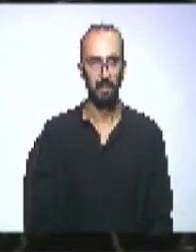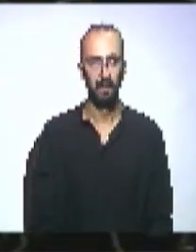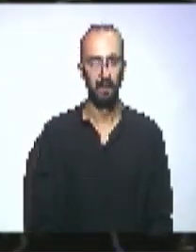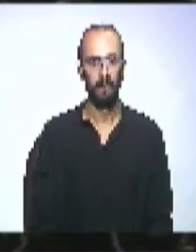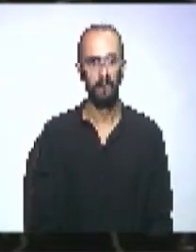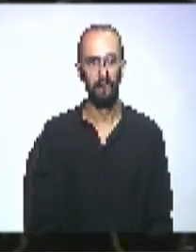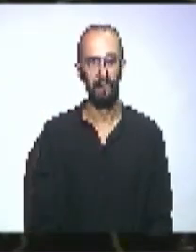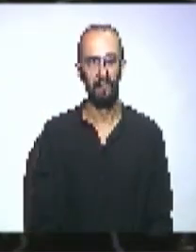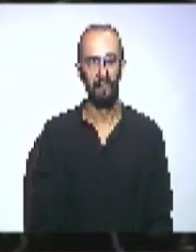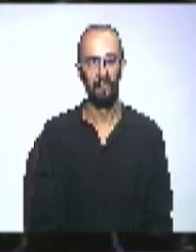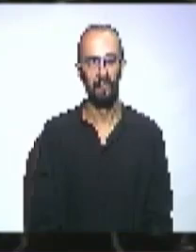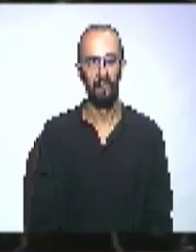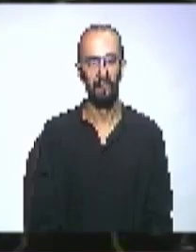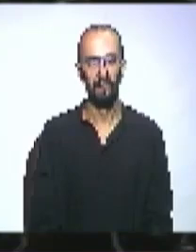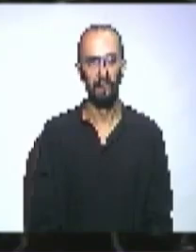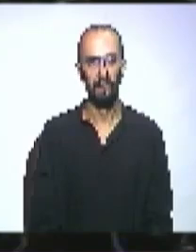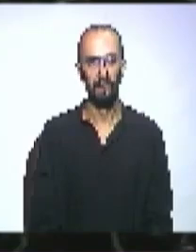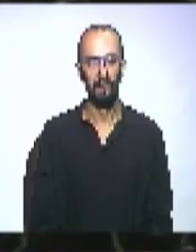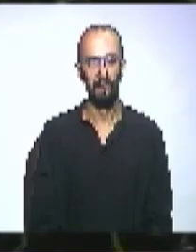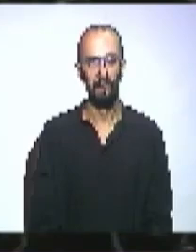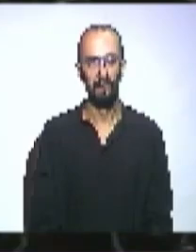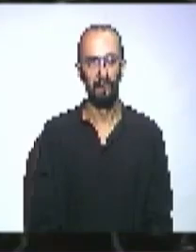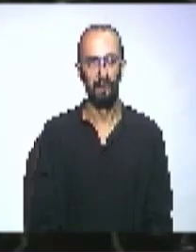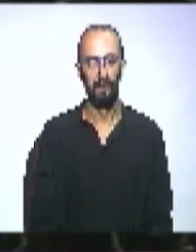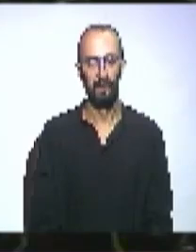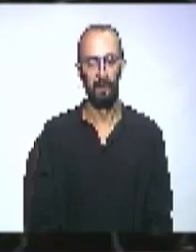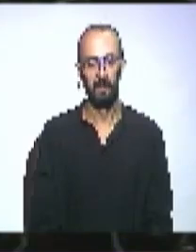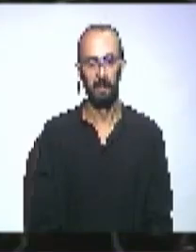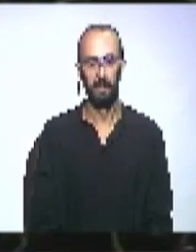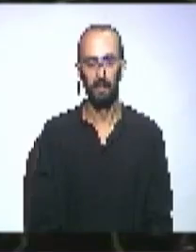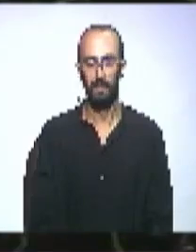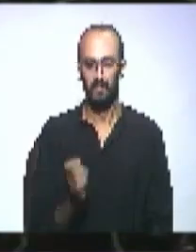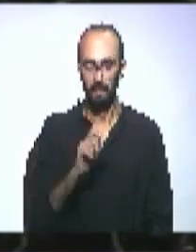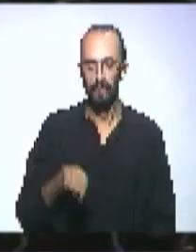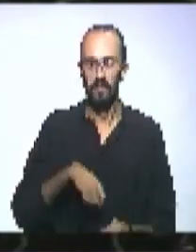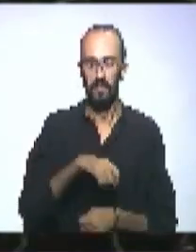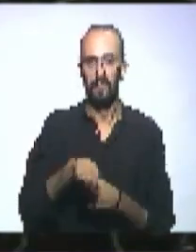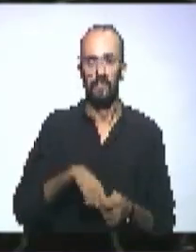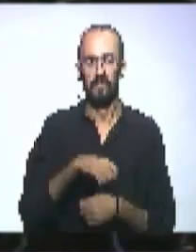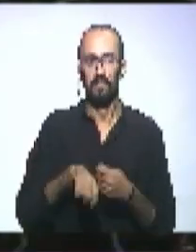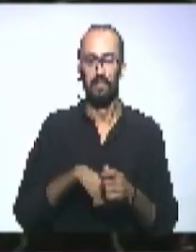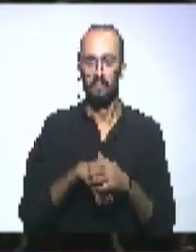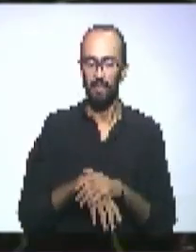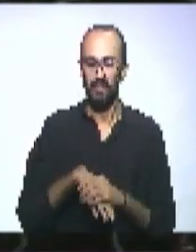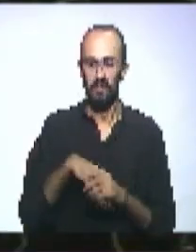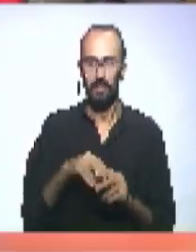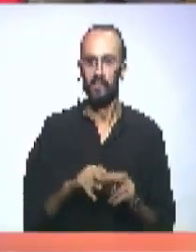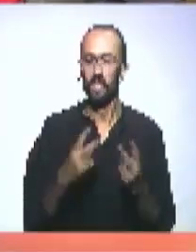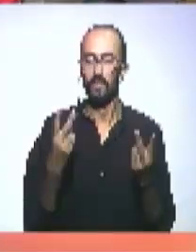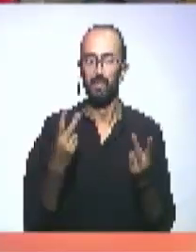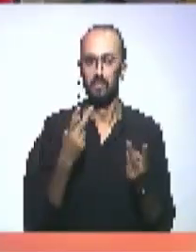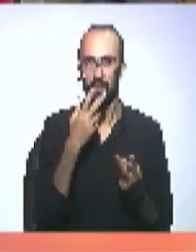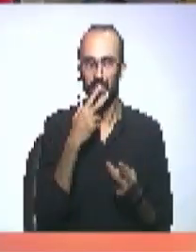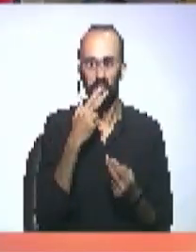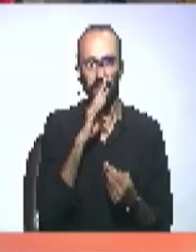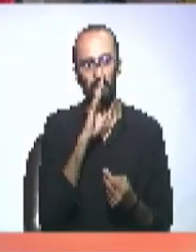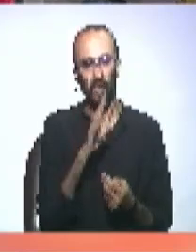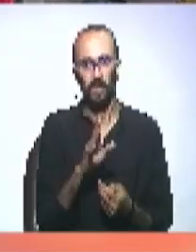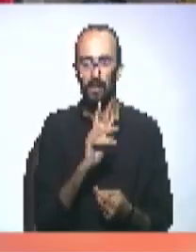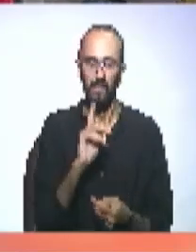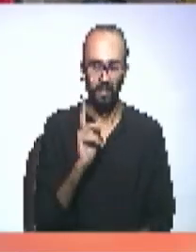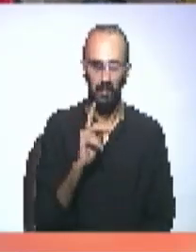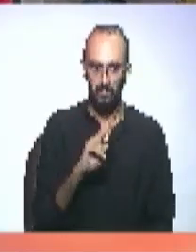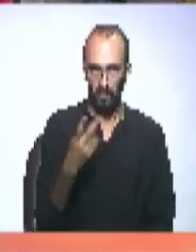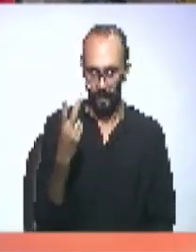معلقه طحينه ومعلقه زبادي. بالظبط كده. يعني حتى الصوص نقدر ان احنا نعمل في البيت صوص مختلف للاولاد، يعني الشيلي